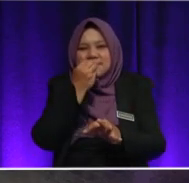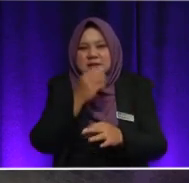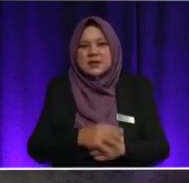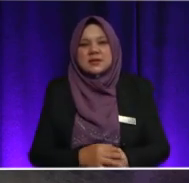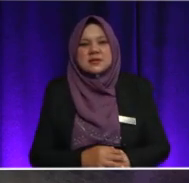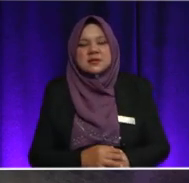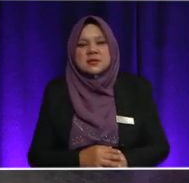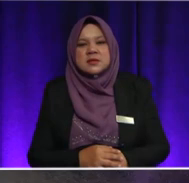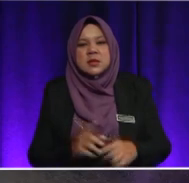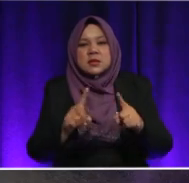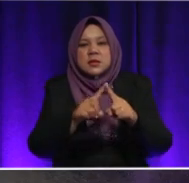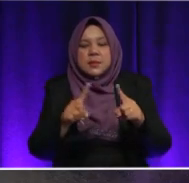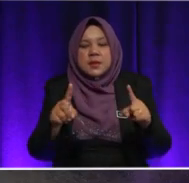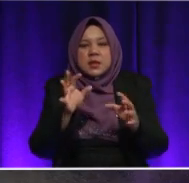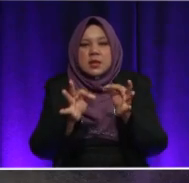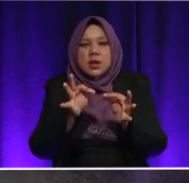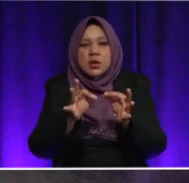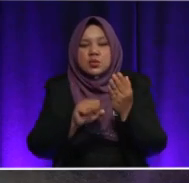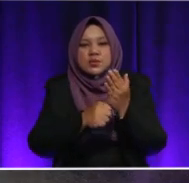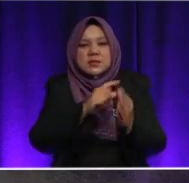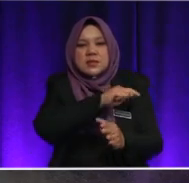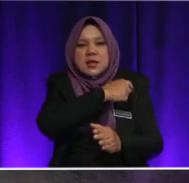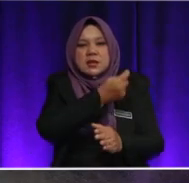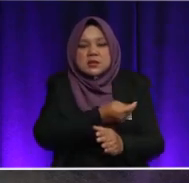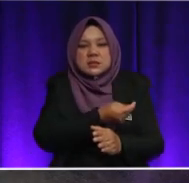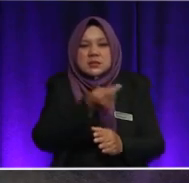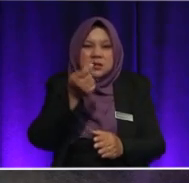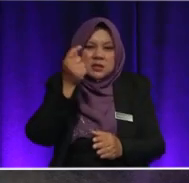tapi kalau sumber tenaga yang kita gunakan